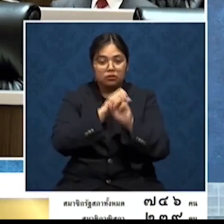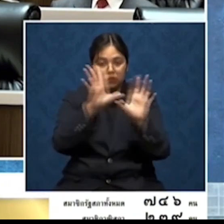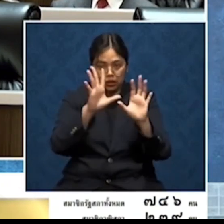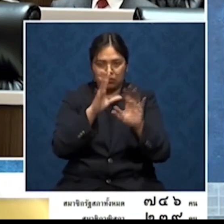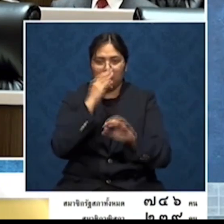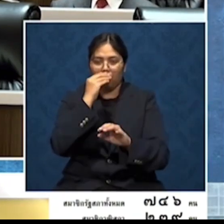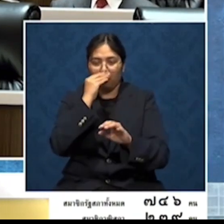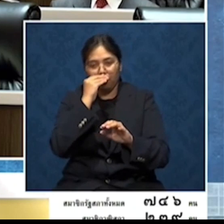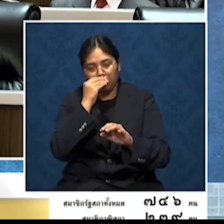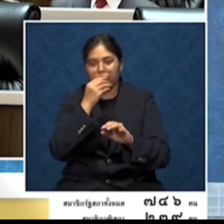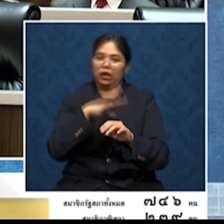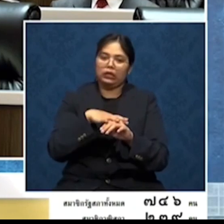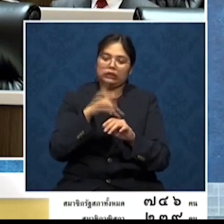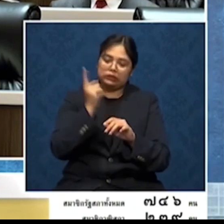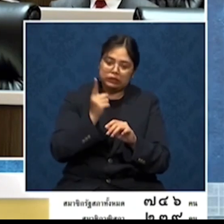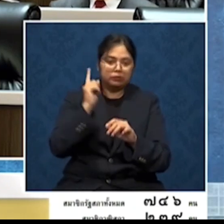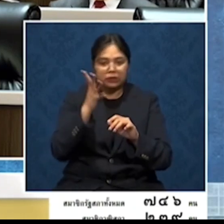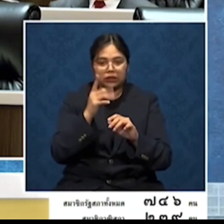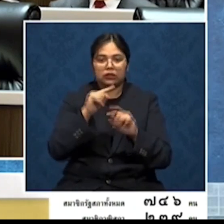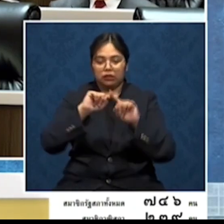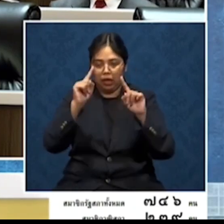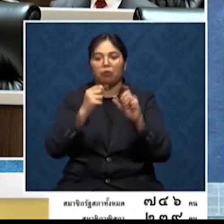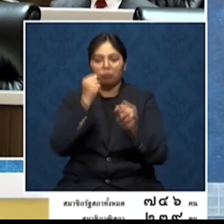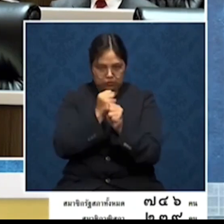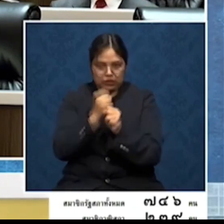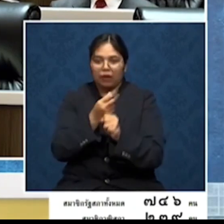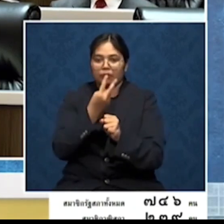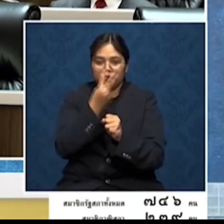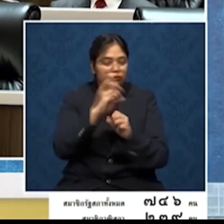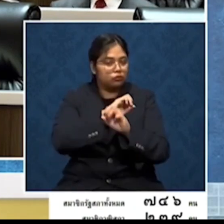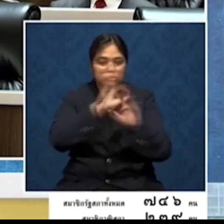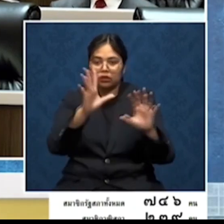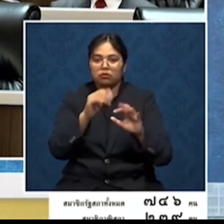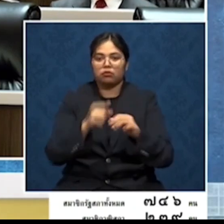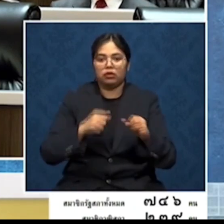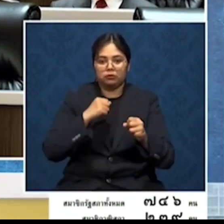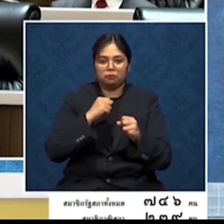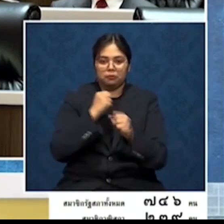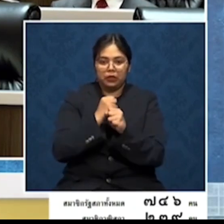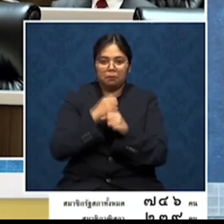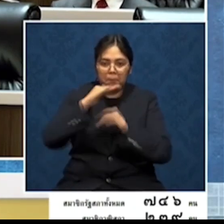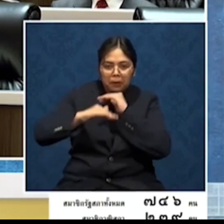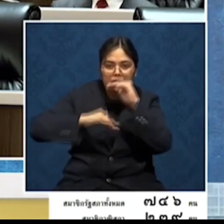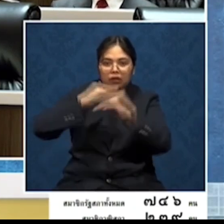ดวเรธบานี้จะบริหารรษการเหนดินอย่ไร